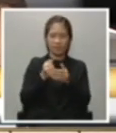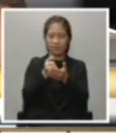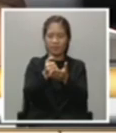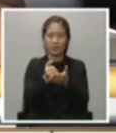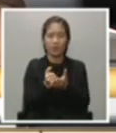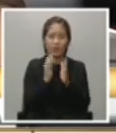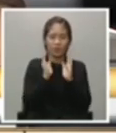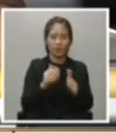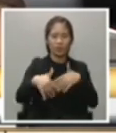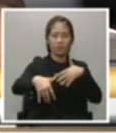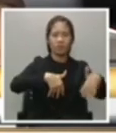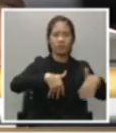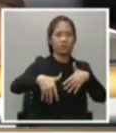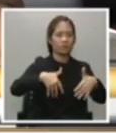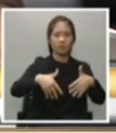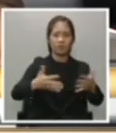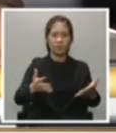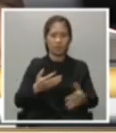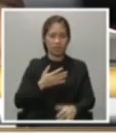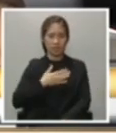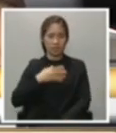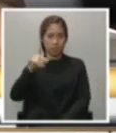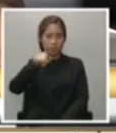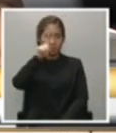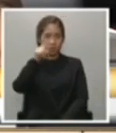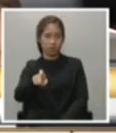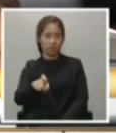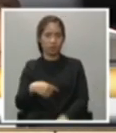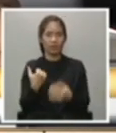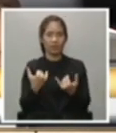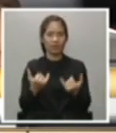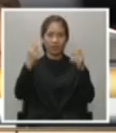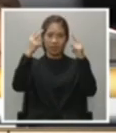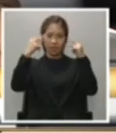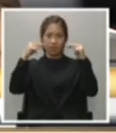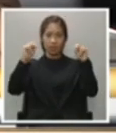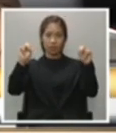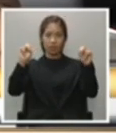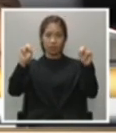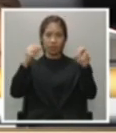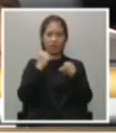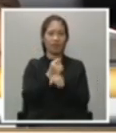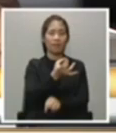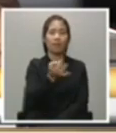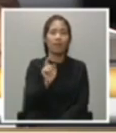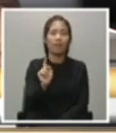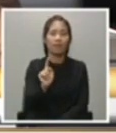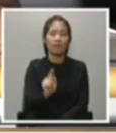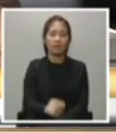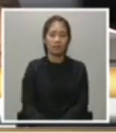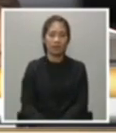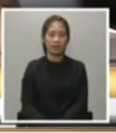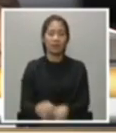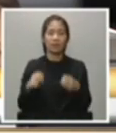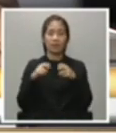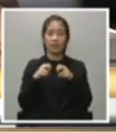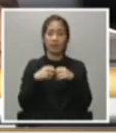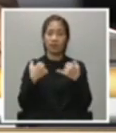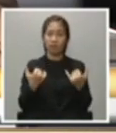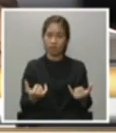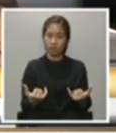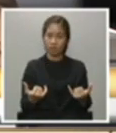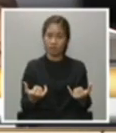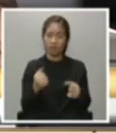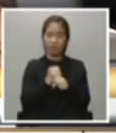นตัวเล็กตัวน้อยดิฉันขอถามว่าตอนนี้ท่านนายกกำลังทำอะไรอยู่กับปัญหาในลักษ